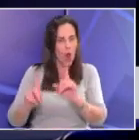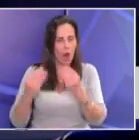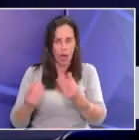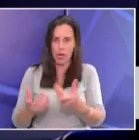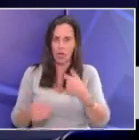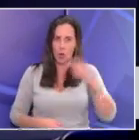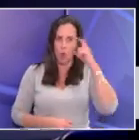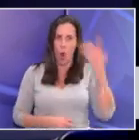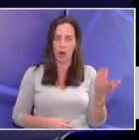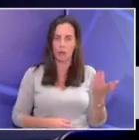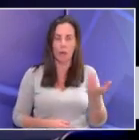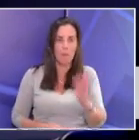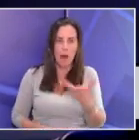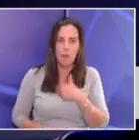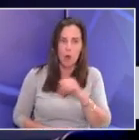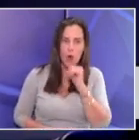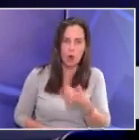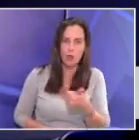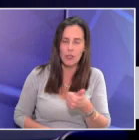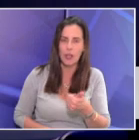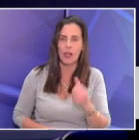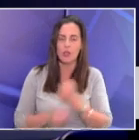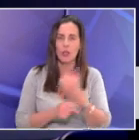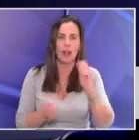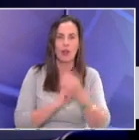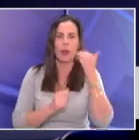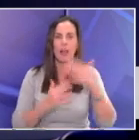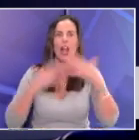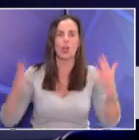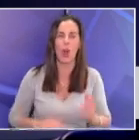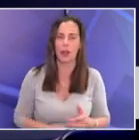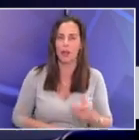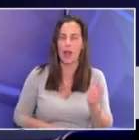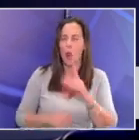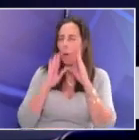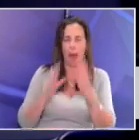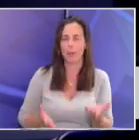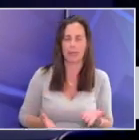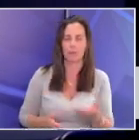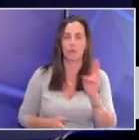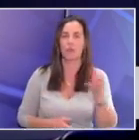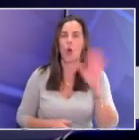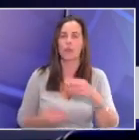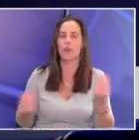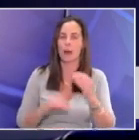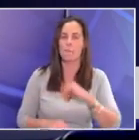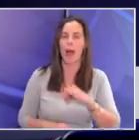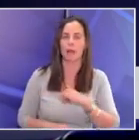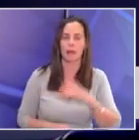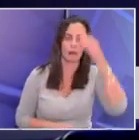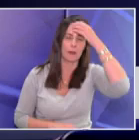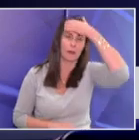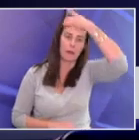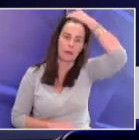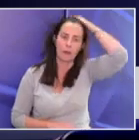רגע, זה מדאיג אותנו. מה, הם לא רוצים making America great again? הם לא כל כך מאמינים, ויש גם עוד תופעה מרתקת של